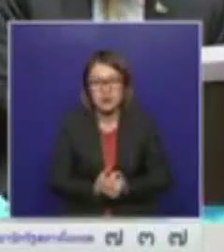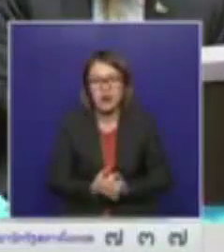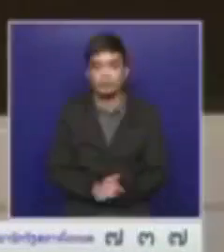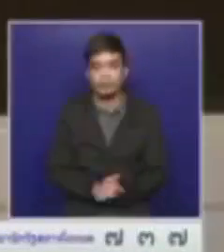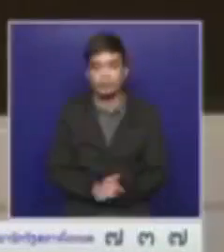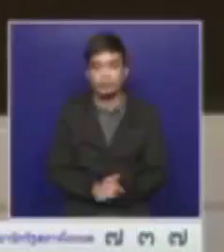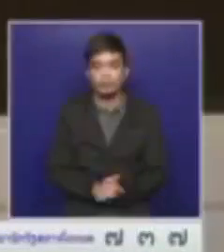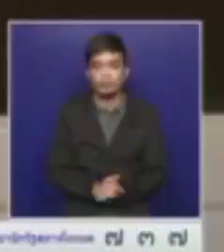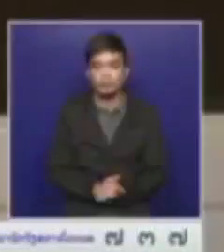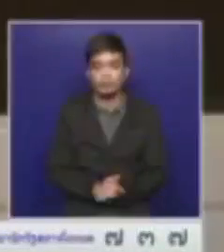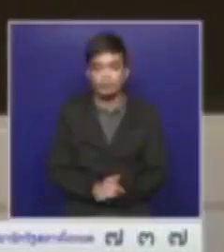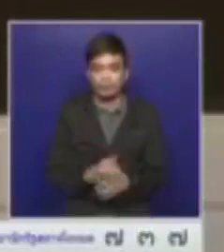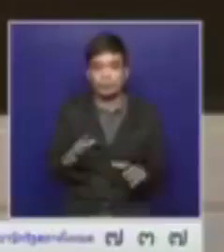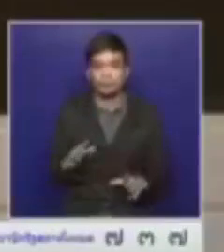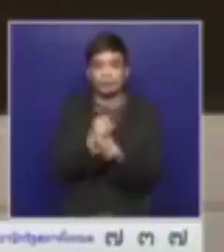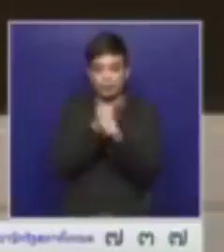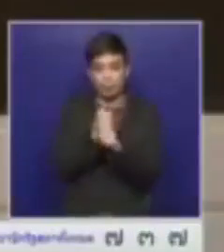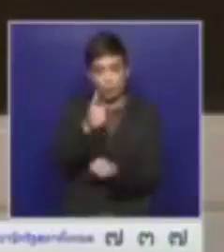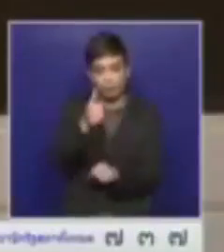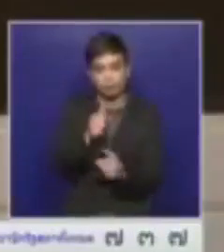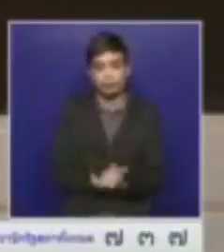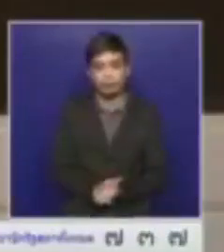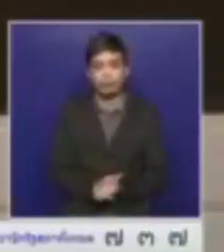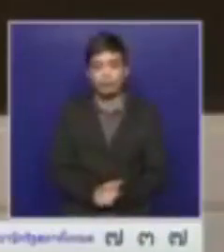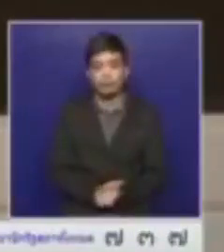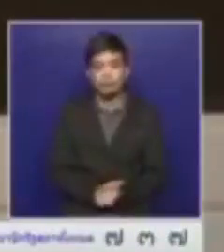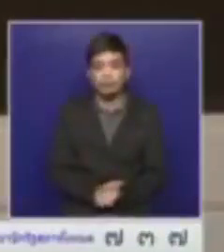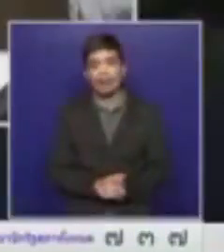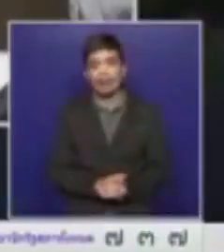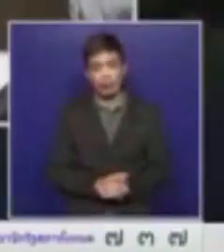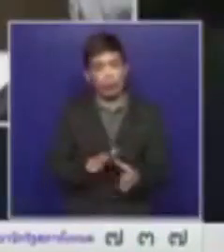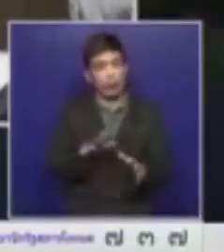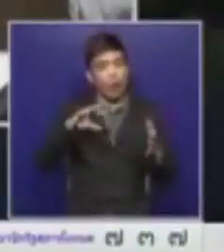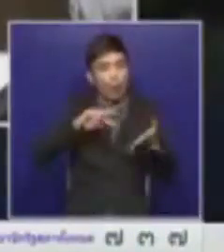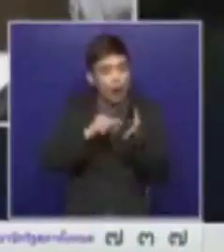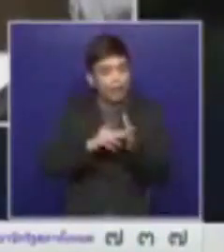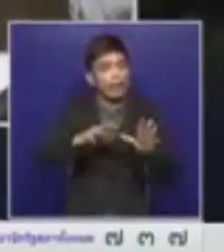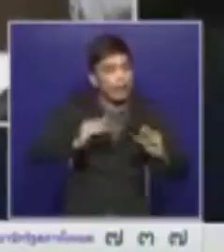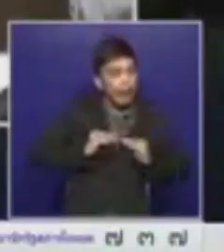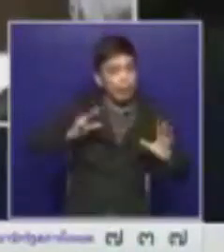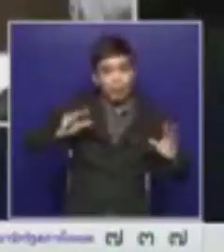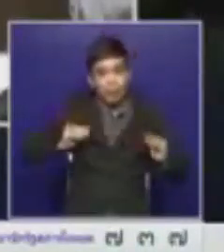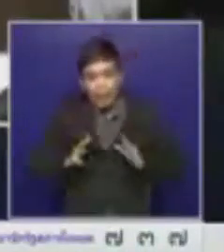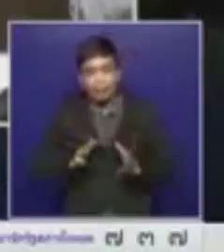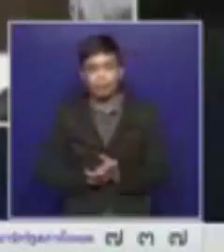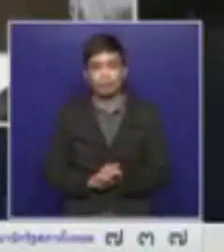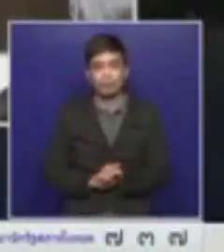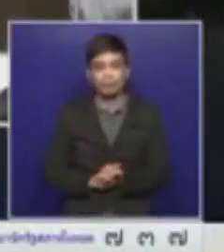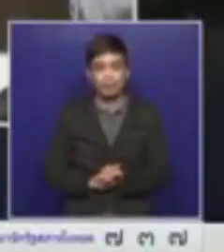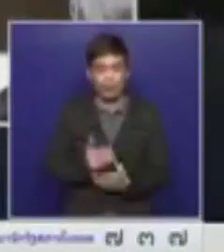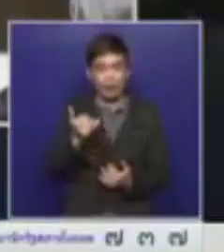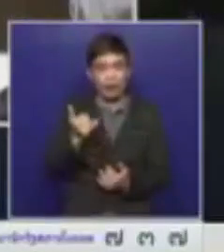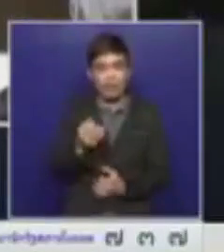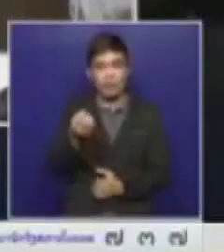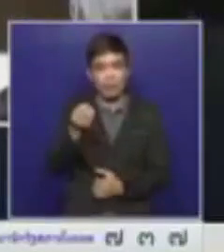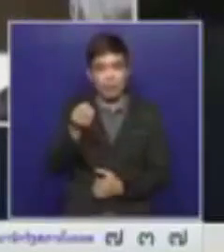ธรรมนูญยังนำไปสู่การแก้ไขไม่ได้ส่วนหนึ่งมาจากความล้มเหลวของฝ่ายค้านที่ไม่เป็นเอกภาพอ่อนแอเกินไปไม่เป็นระบบจ